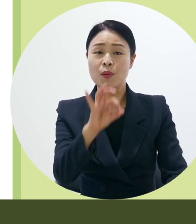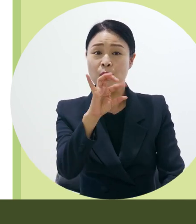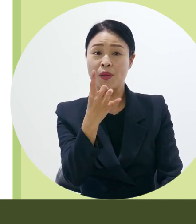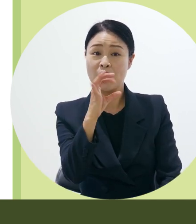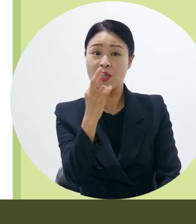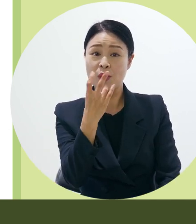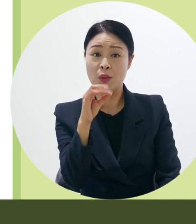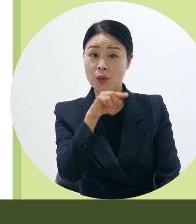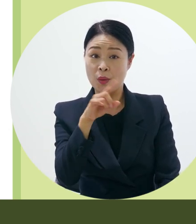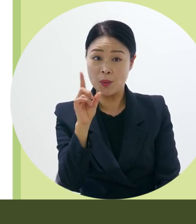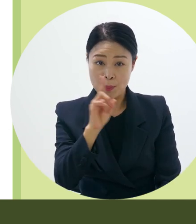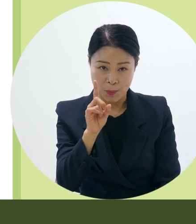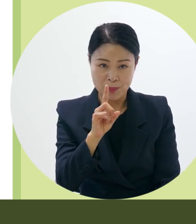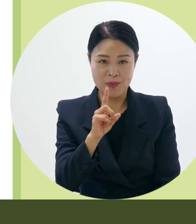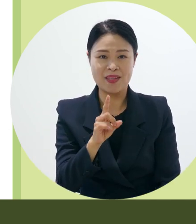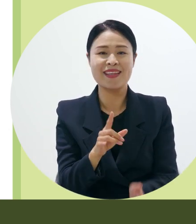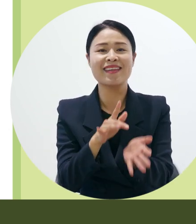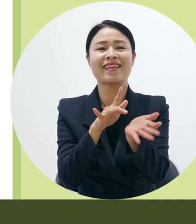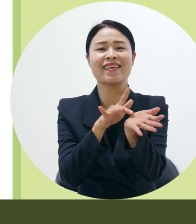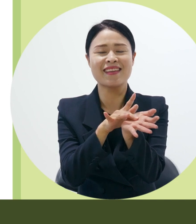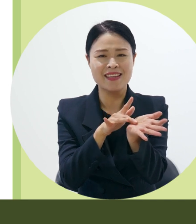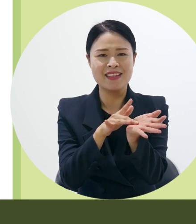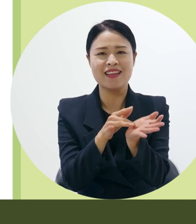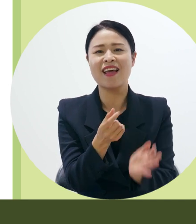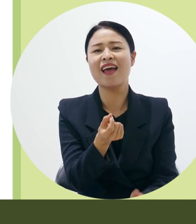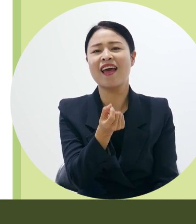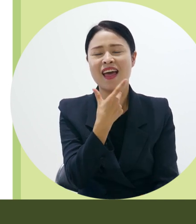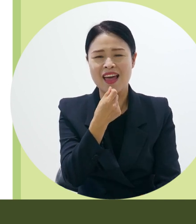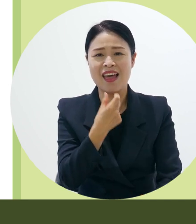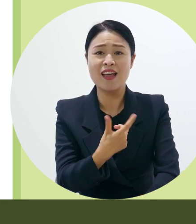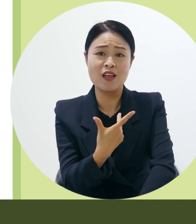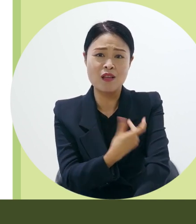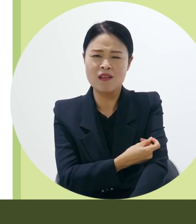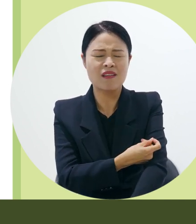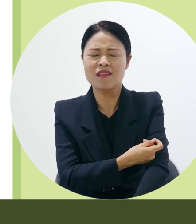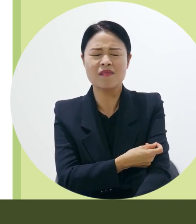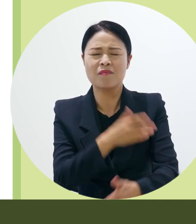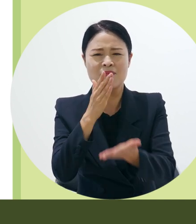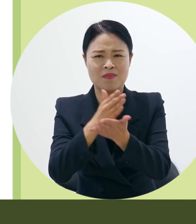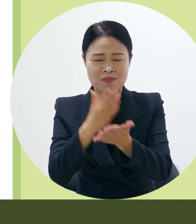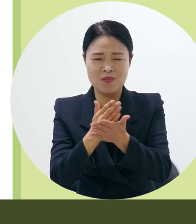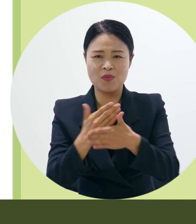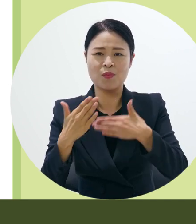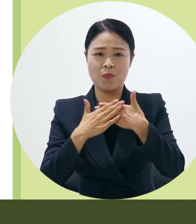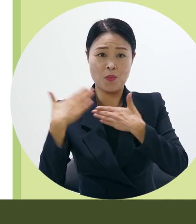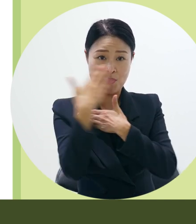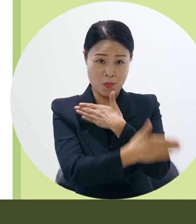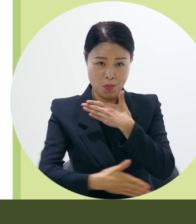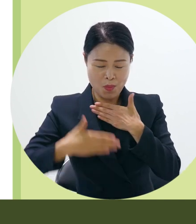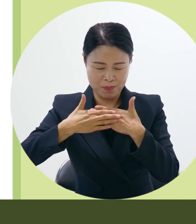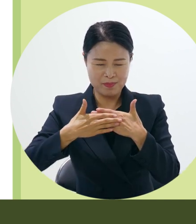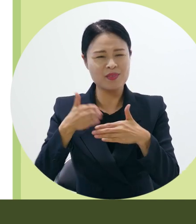외용, 약물을 먹거나 주사하지 아니하고 몸의 외부에 씀.